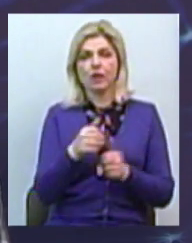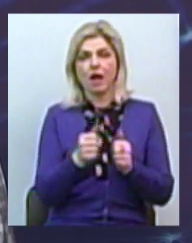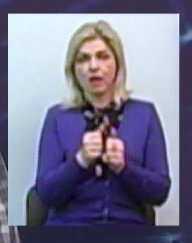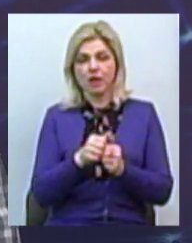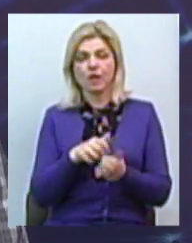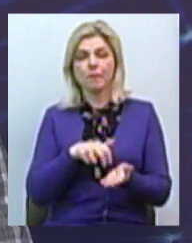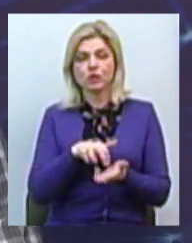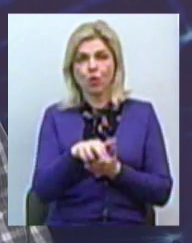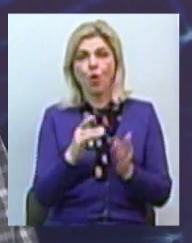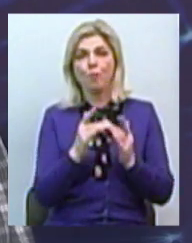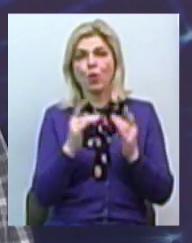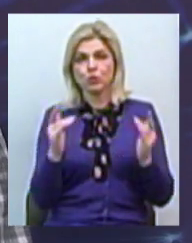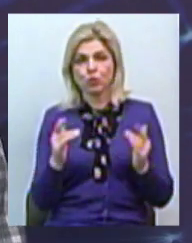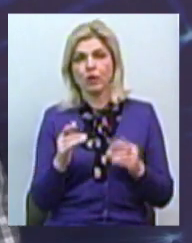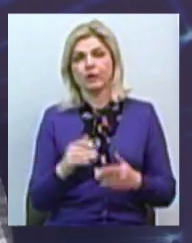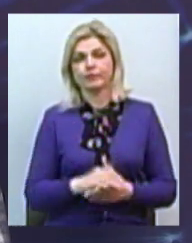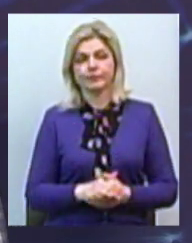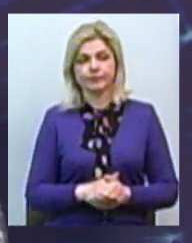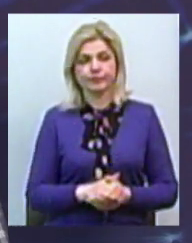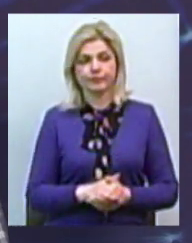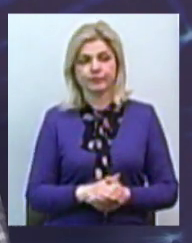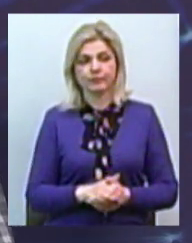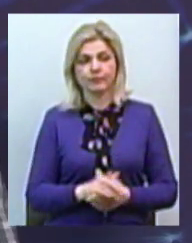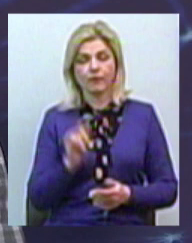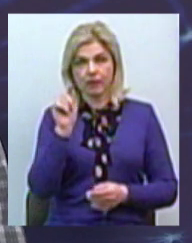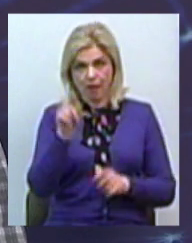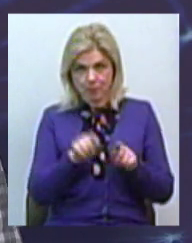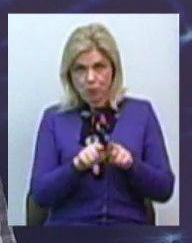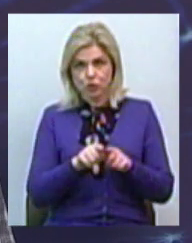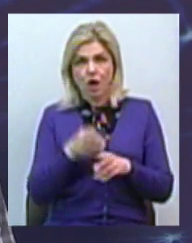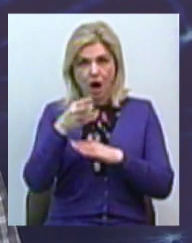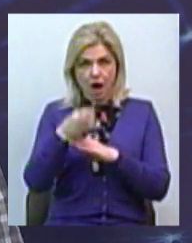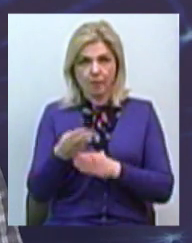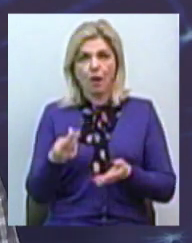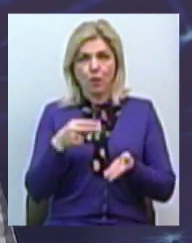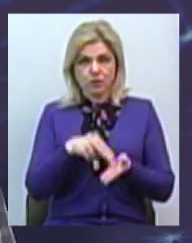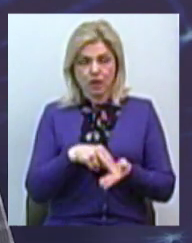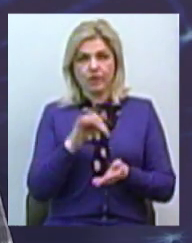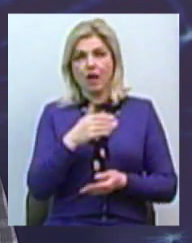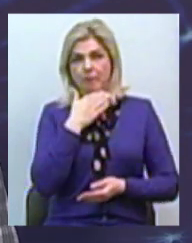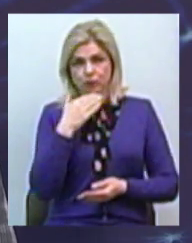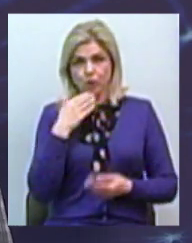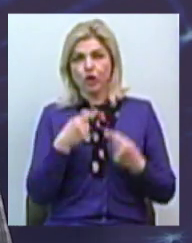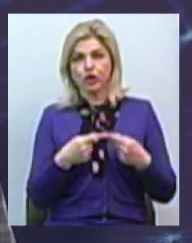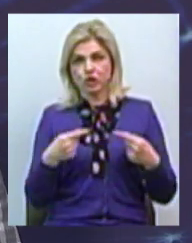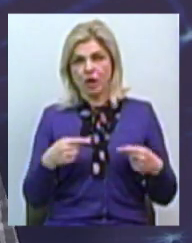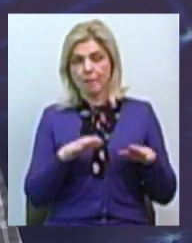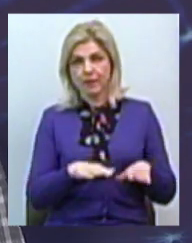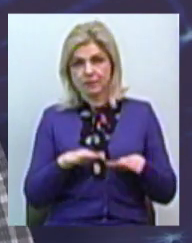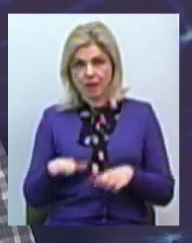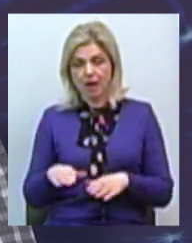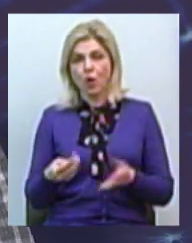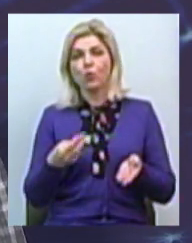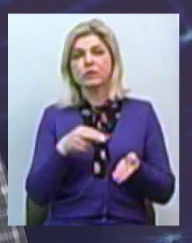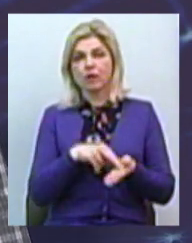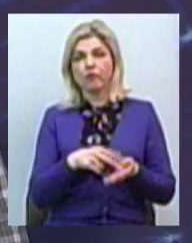пішохідного мосту з боку міста, там теж камера встановлена була апріорі. І в багатьох інших місцях вони встановлюються в